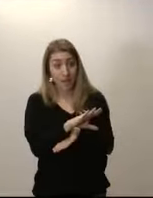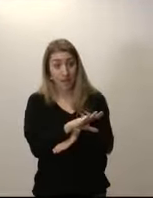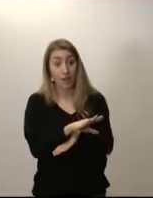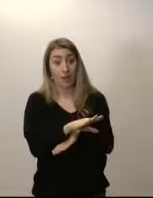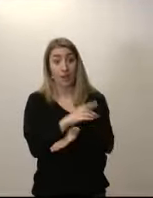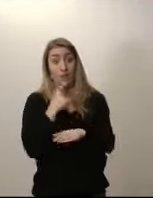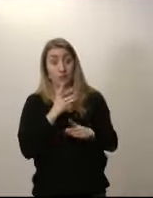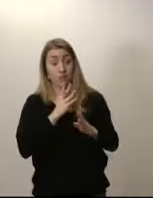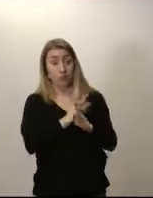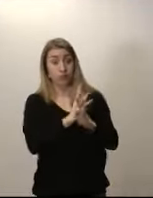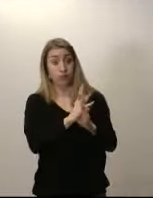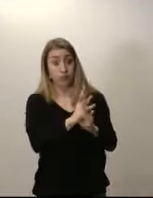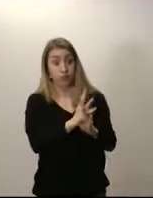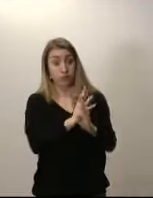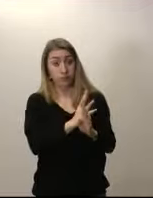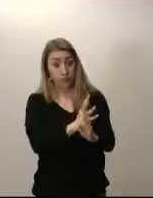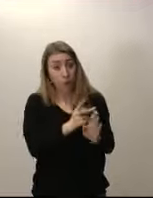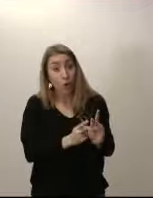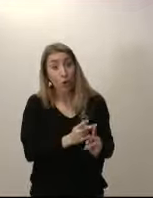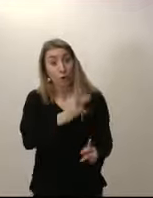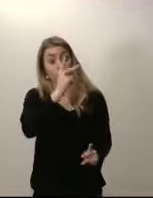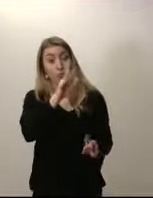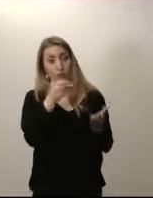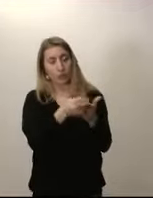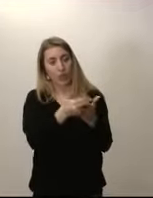de la fréquentation quand même de ce parking des Capucins.